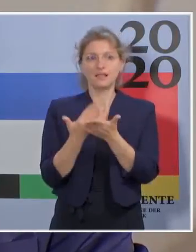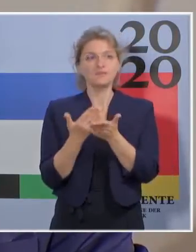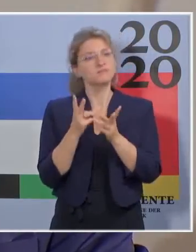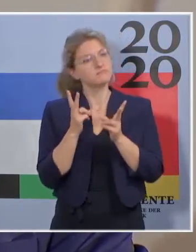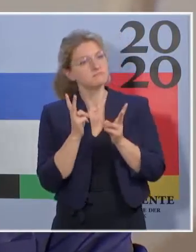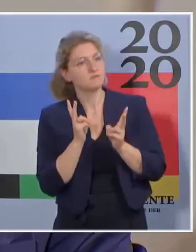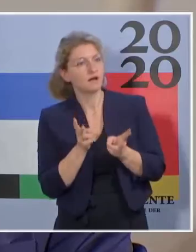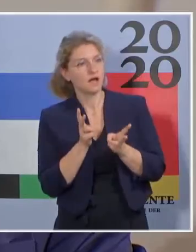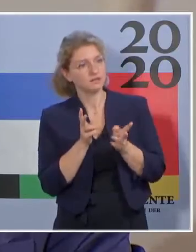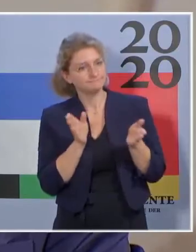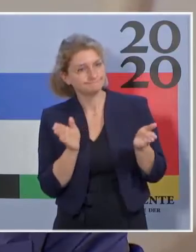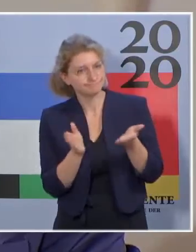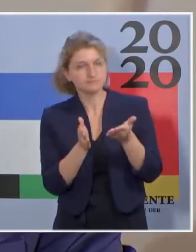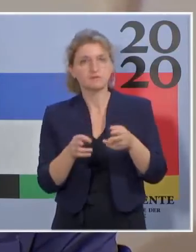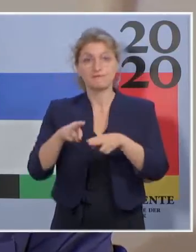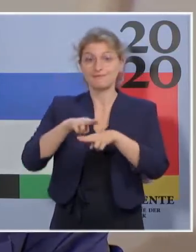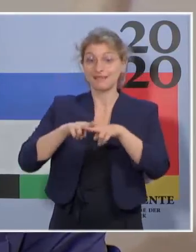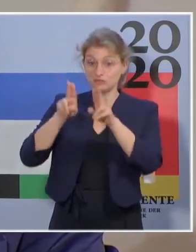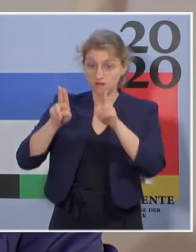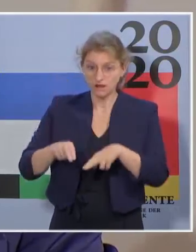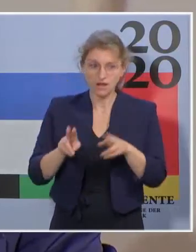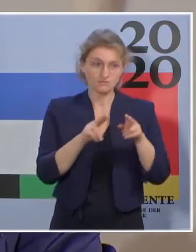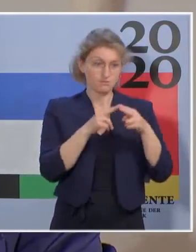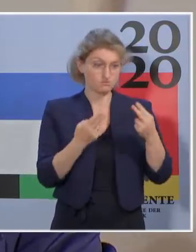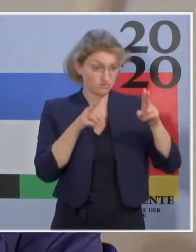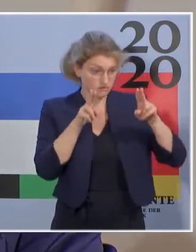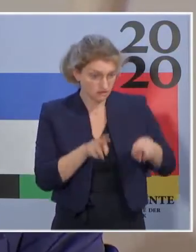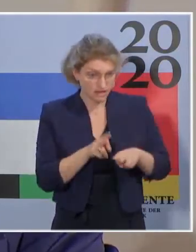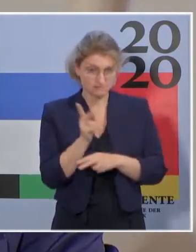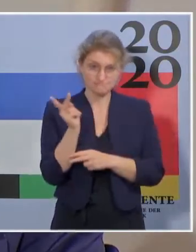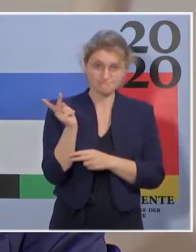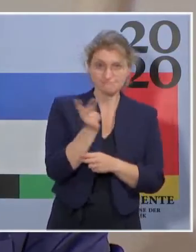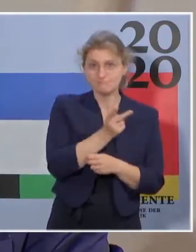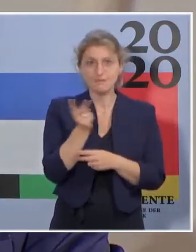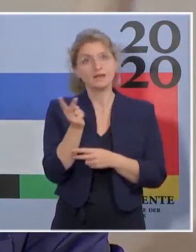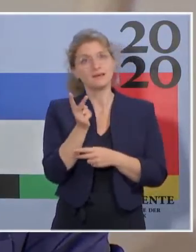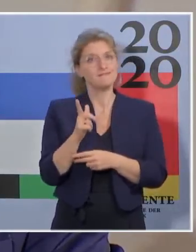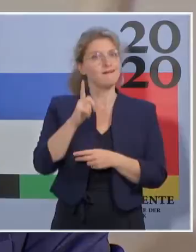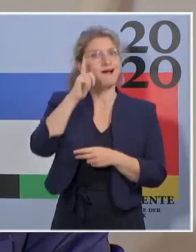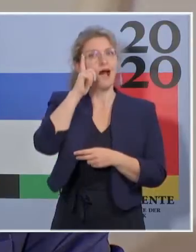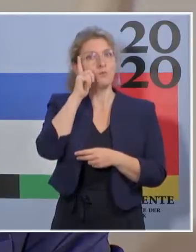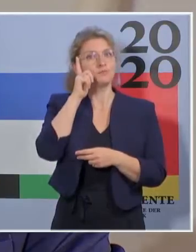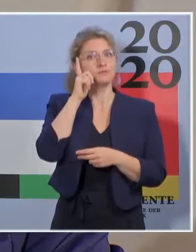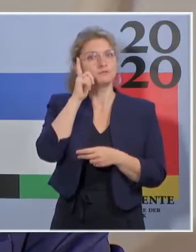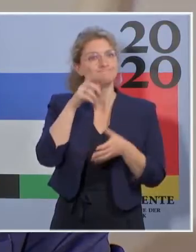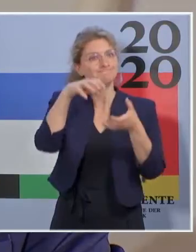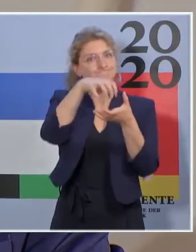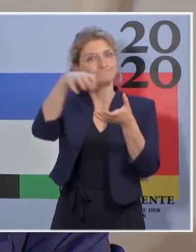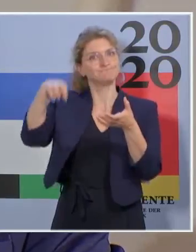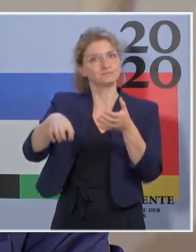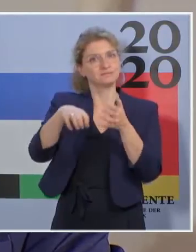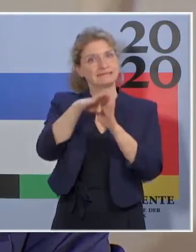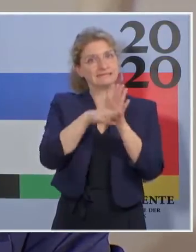gewährleisten, dass der Nationalrat, dass der Bundesrat als hauptsächliche Organe der Gesetzgebung auch